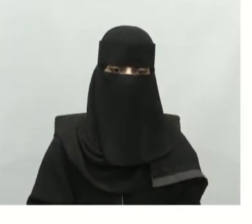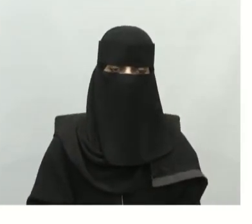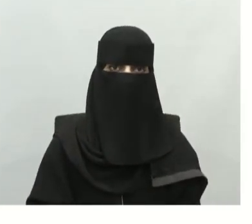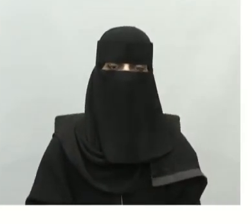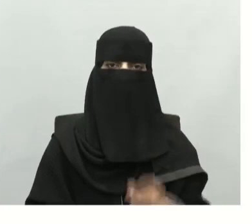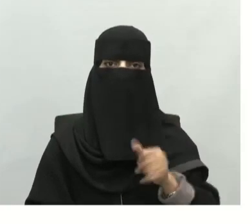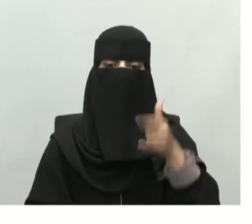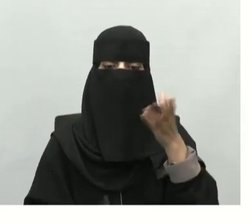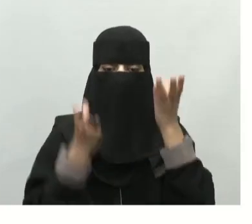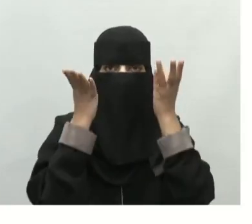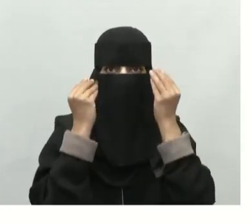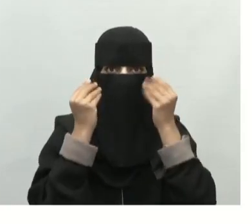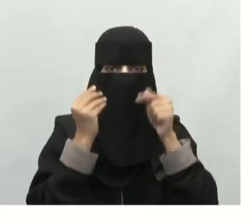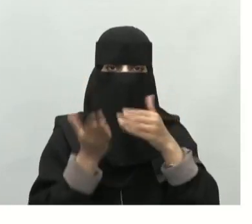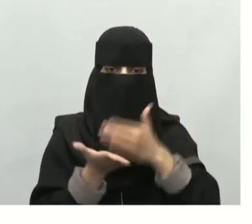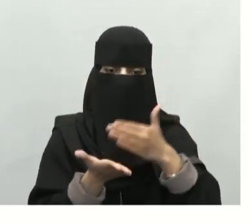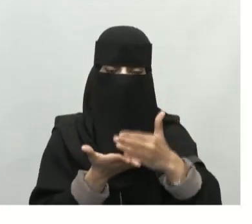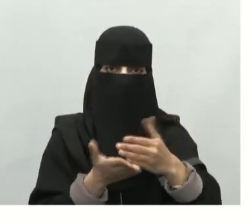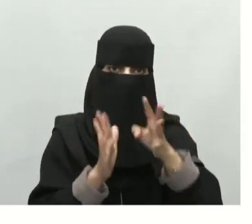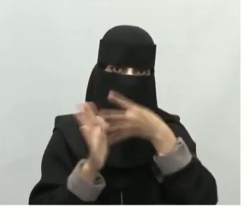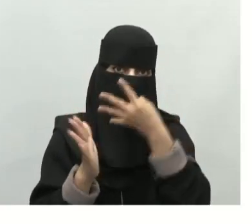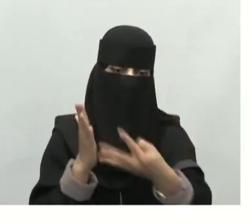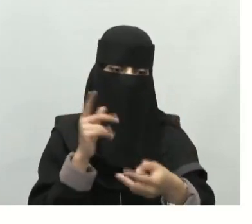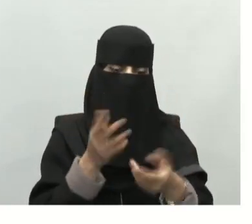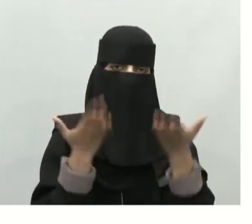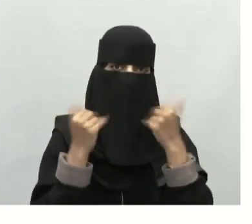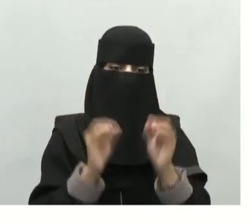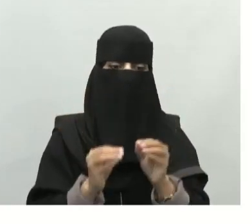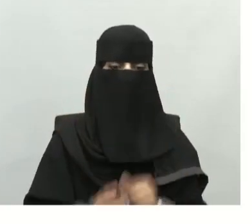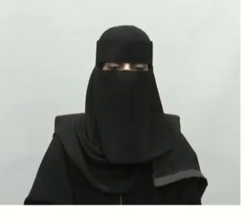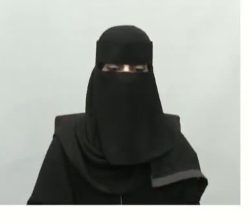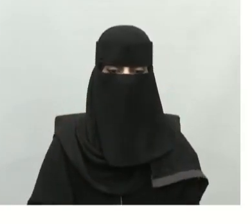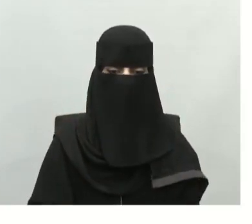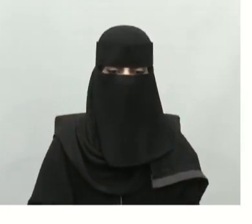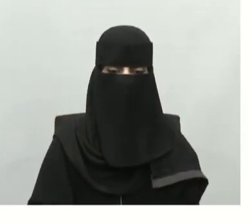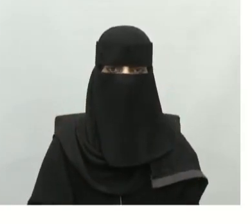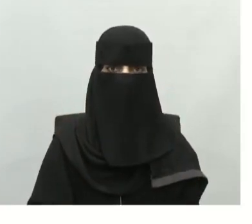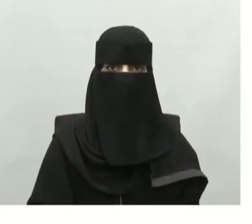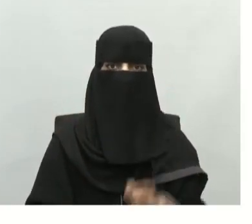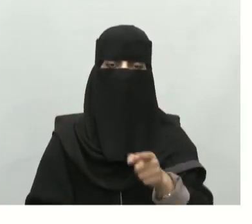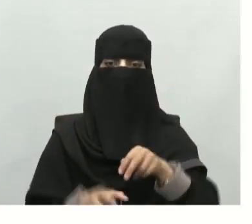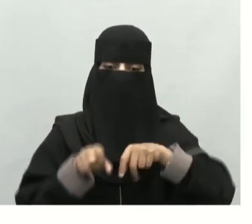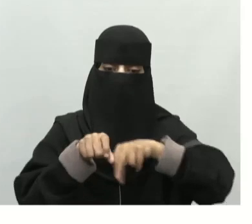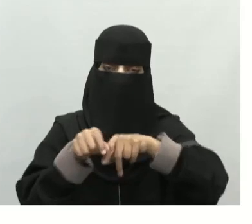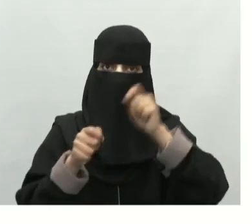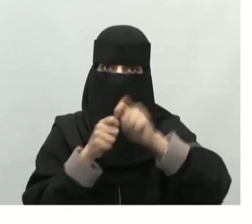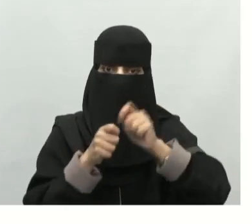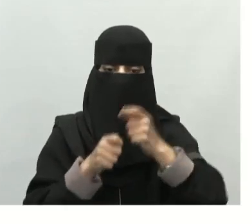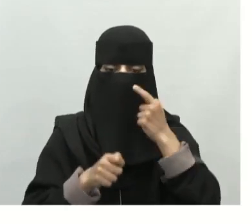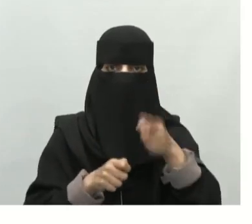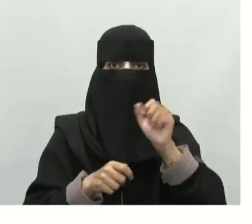ماذا اعرف نكمل الجدول السابق الحيوان مخلوق حي لانه